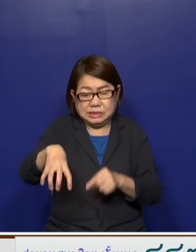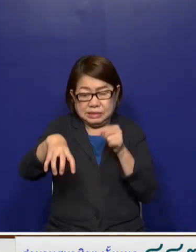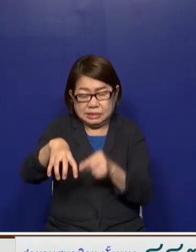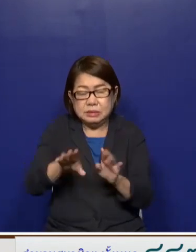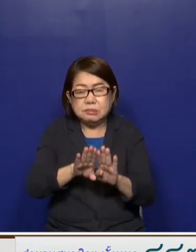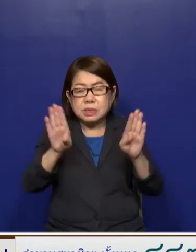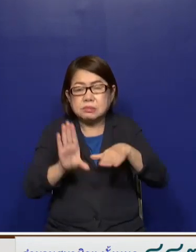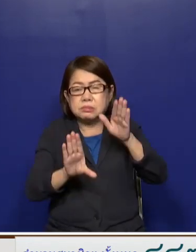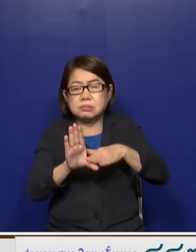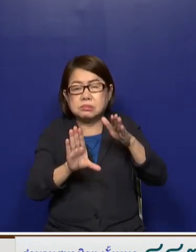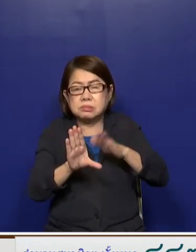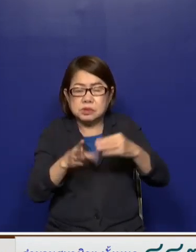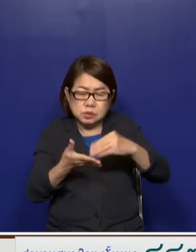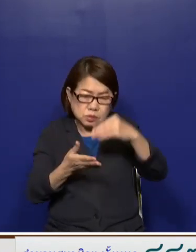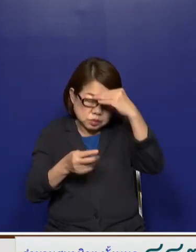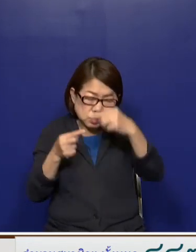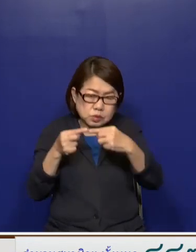าในระดับปริญญาตรี